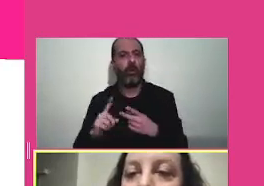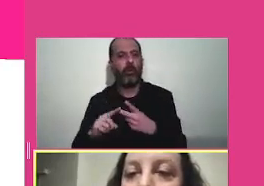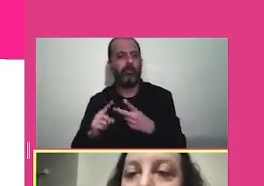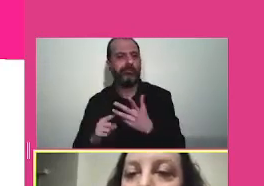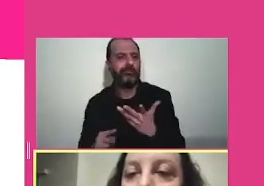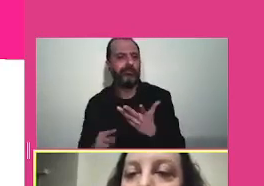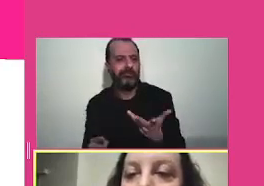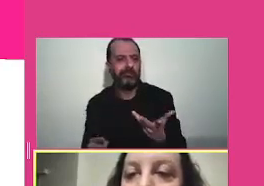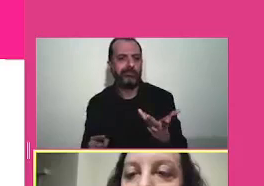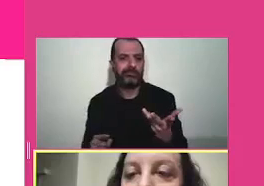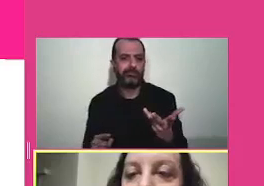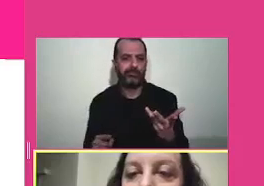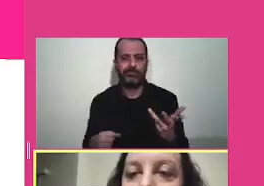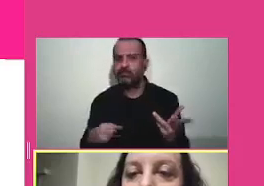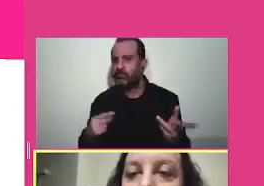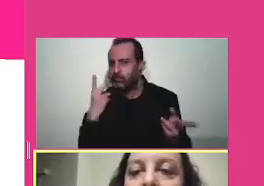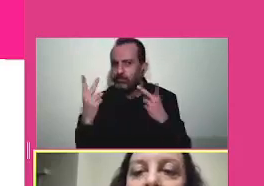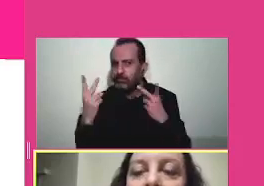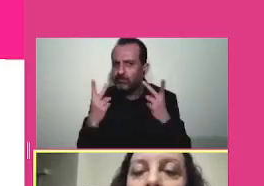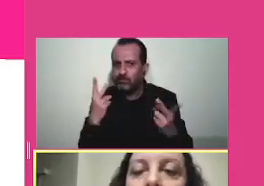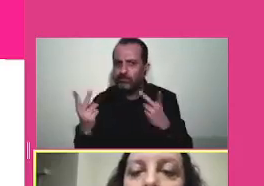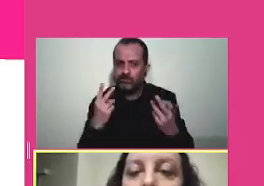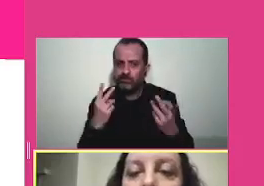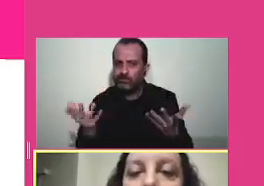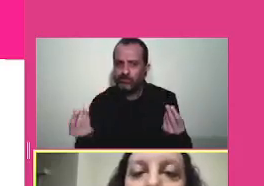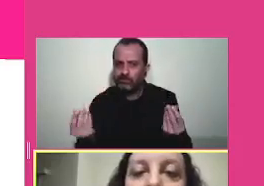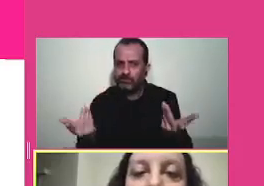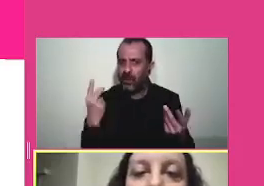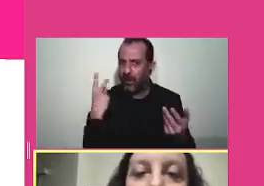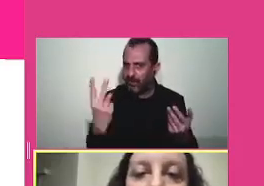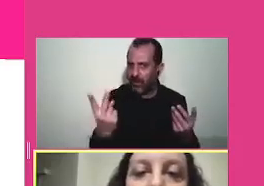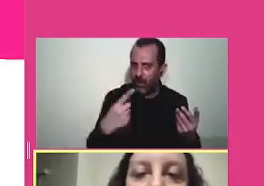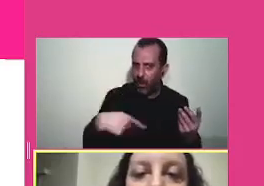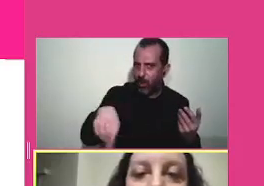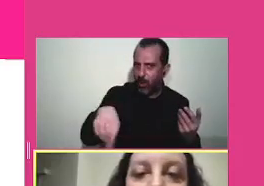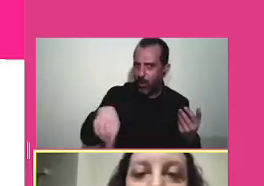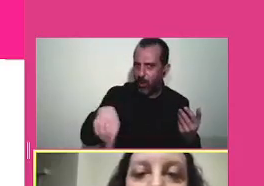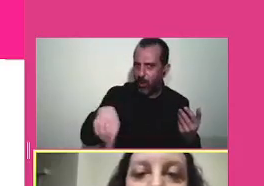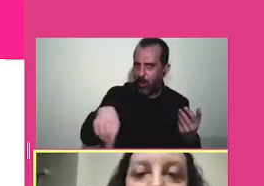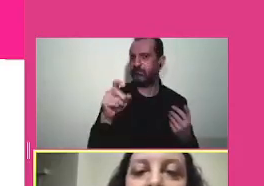Ωραία, για να δούμε. Είναι το 2.